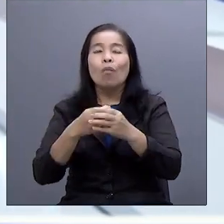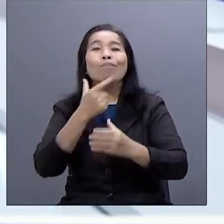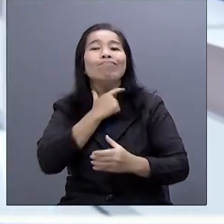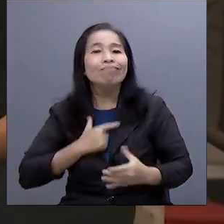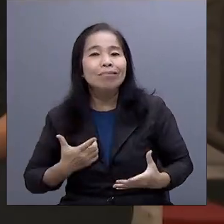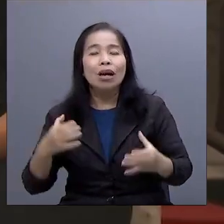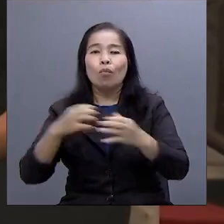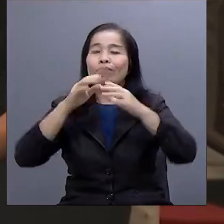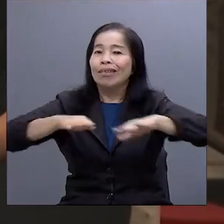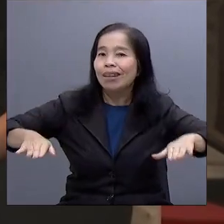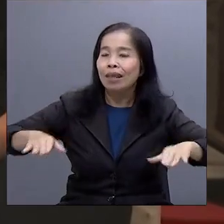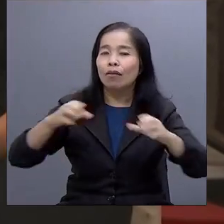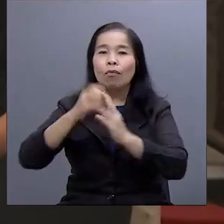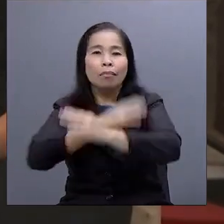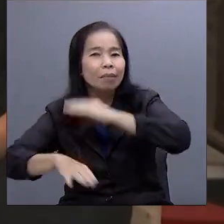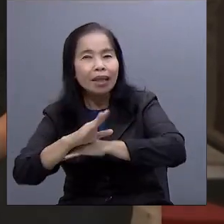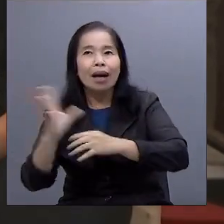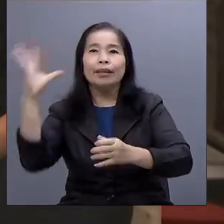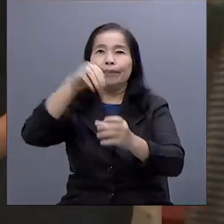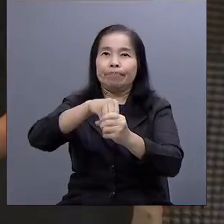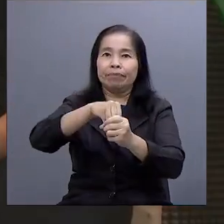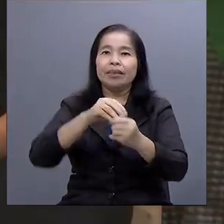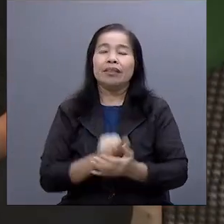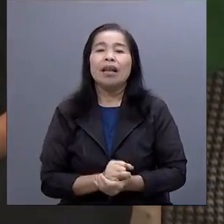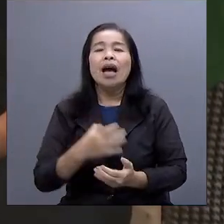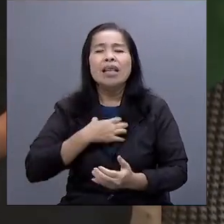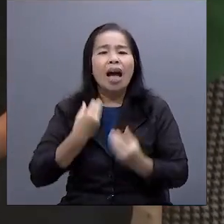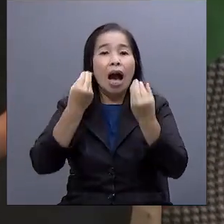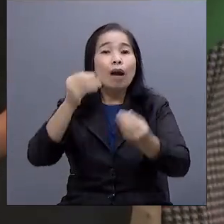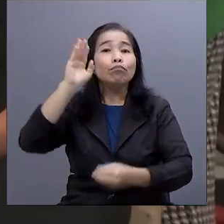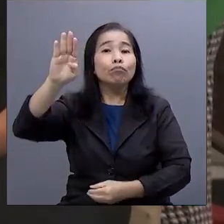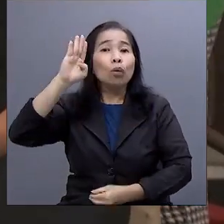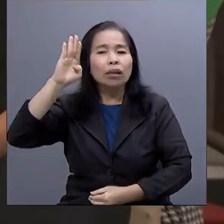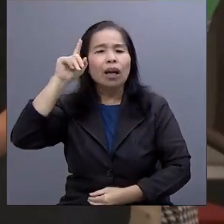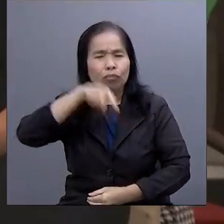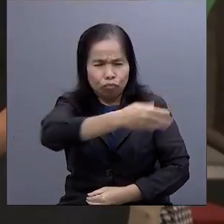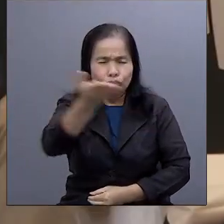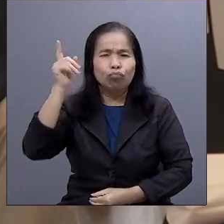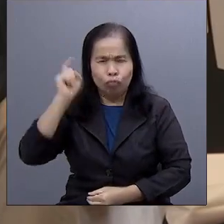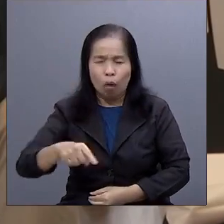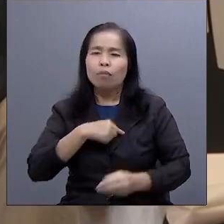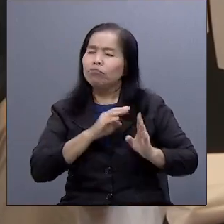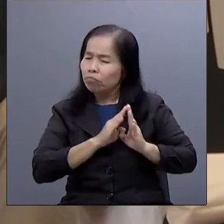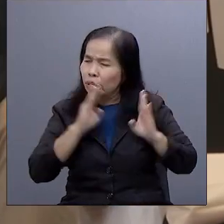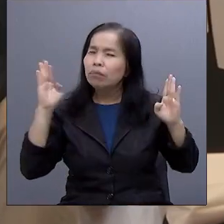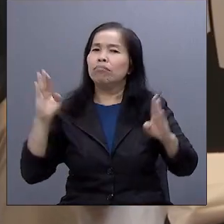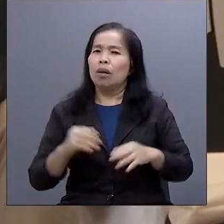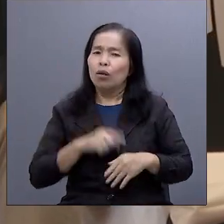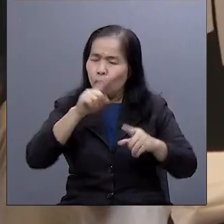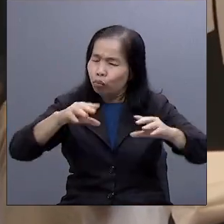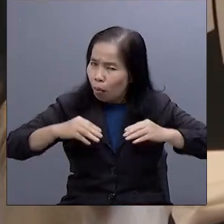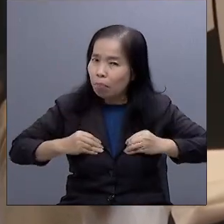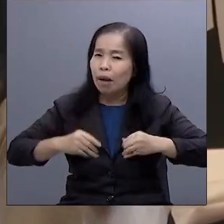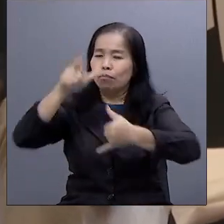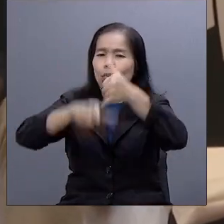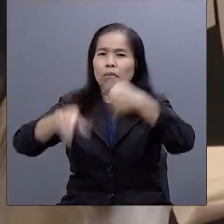เยาวชนและกรวมถคนพิการด้ทกลิ่หีบอยู่อยากให้บริษัทเปิดใจและก็ยอมรับที่ความสามารถของคนพิการ